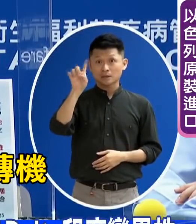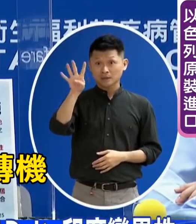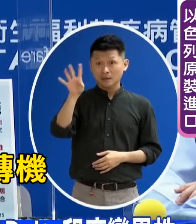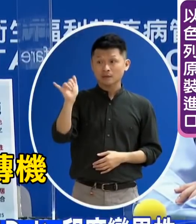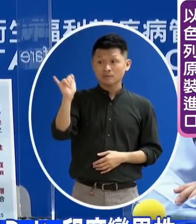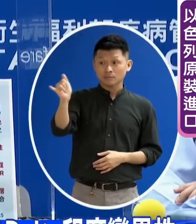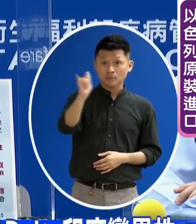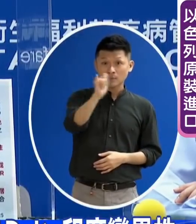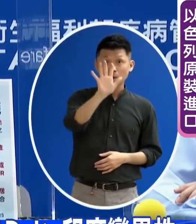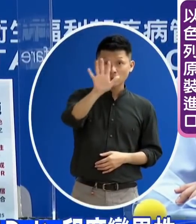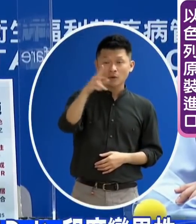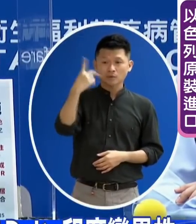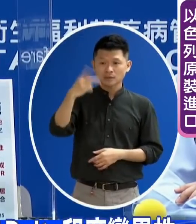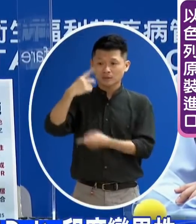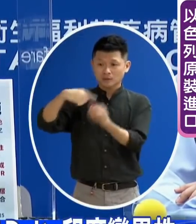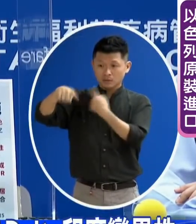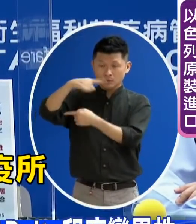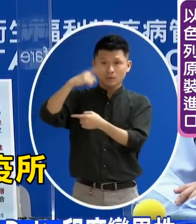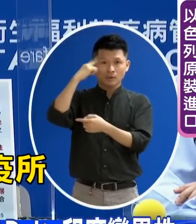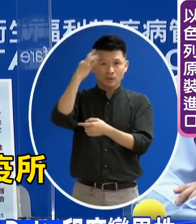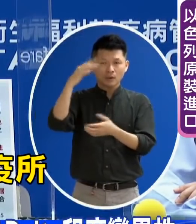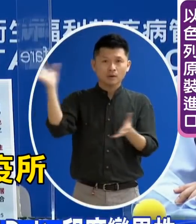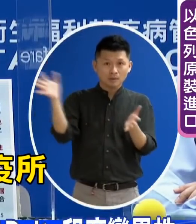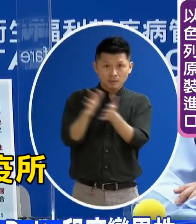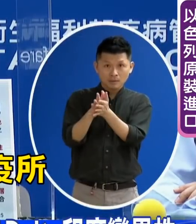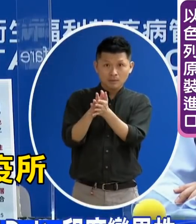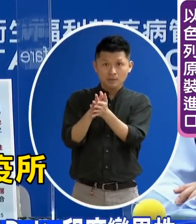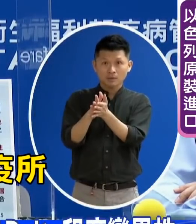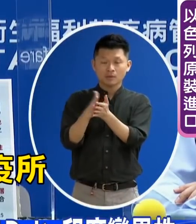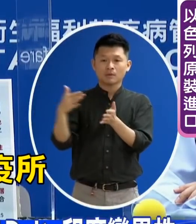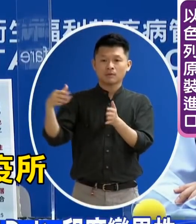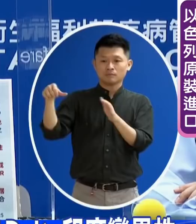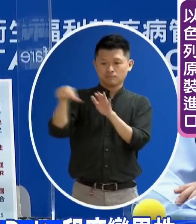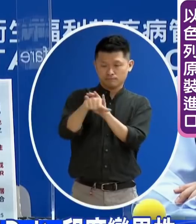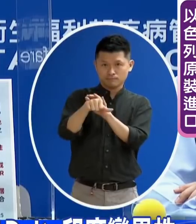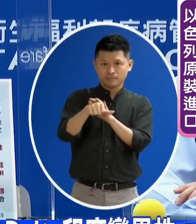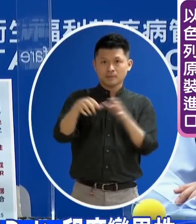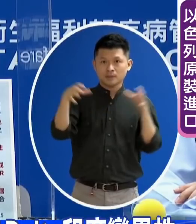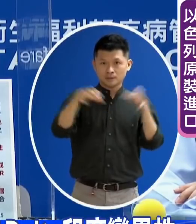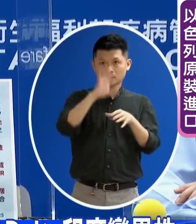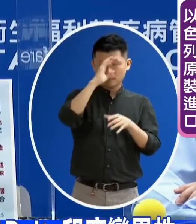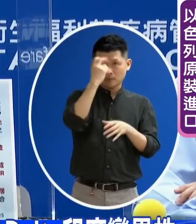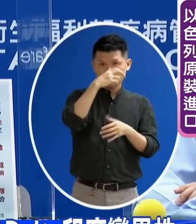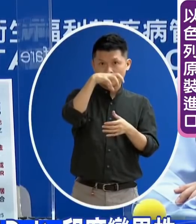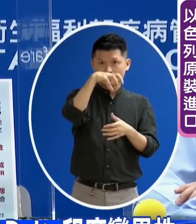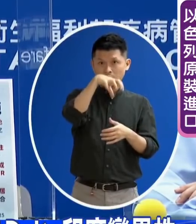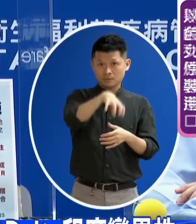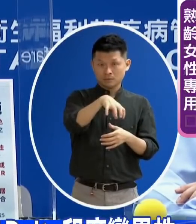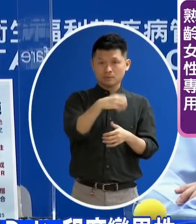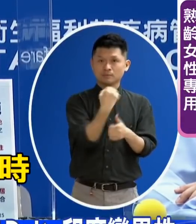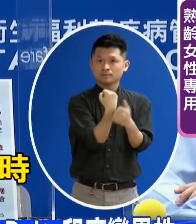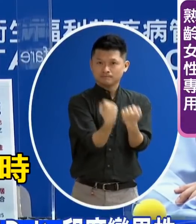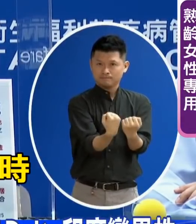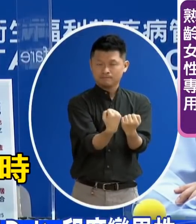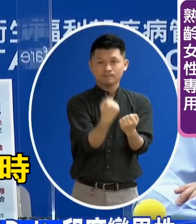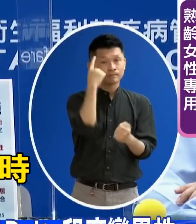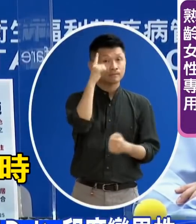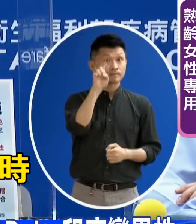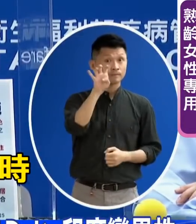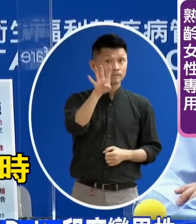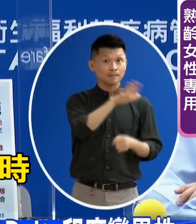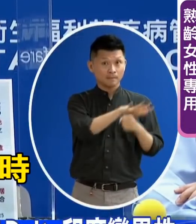机。好，那就在进去一定要在我们的集中检疫所集中检疫14天。好，那而